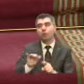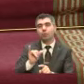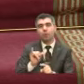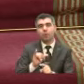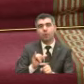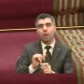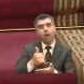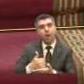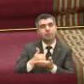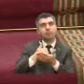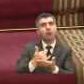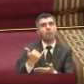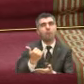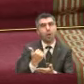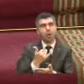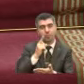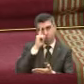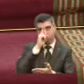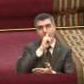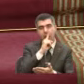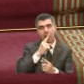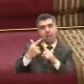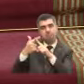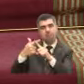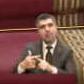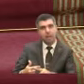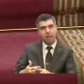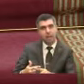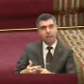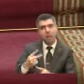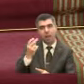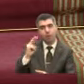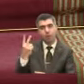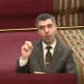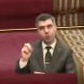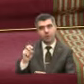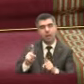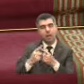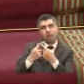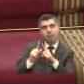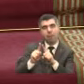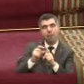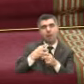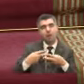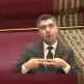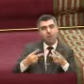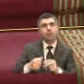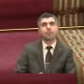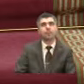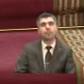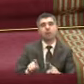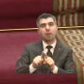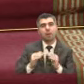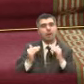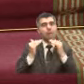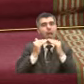وهذه الالتقائية إن شاء الله في الميزانية، أثناء عرض الميزانية سنتقدم بمجموعة من المقترحات في هذا الشأن. وأنا متفقة مع